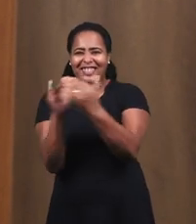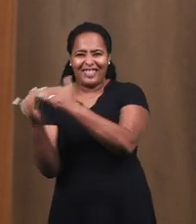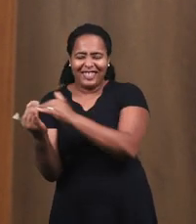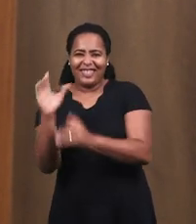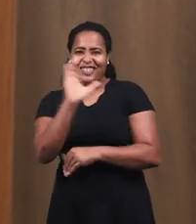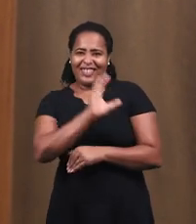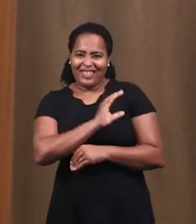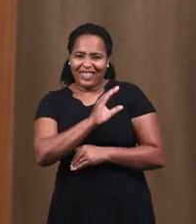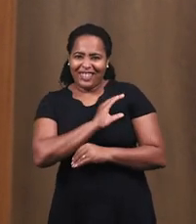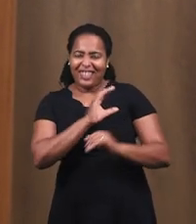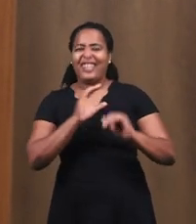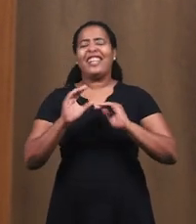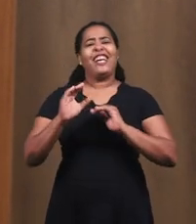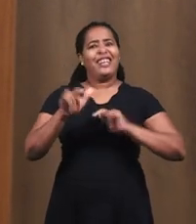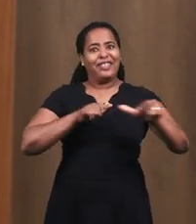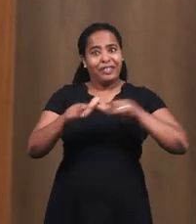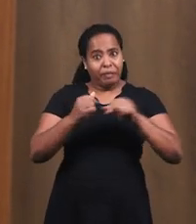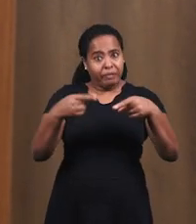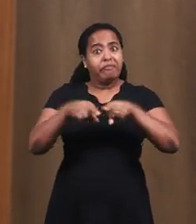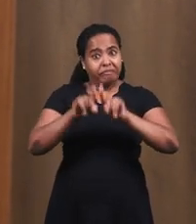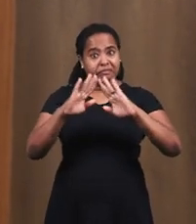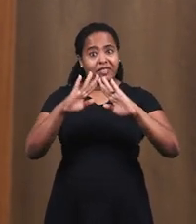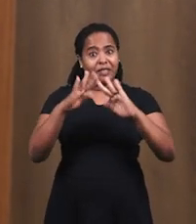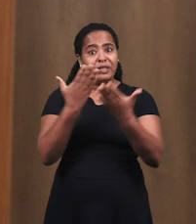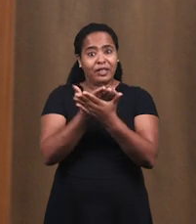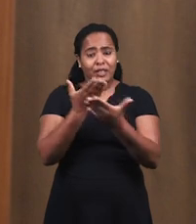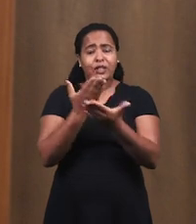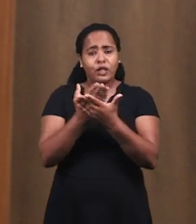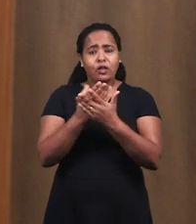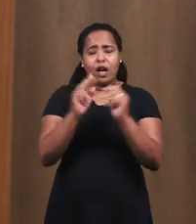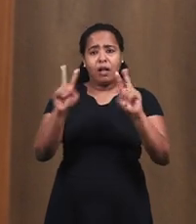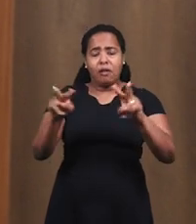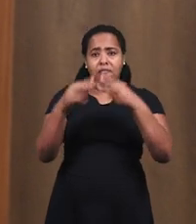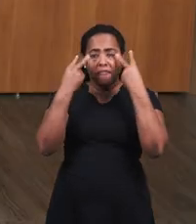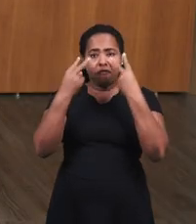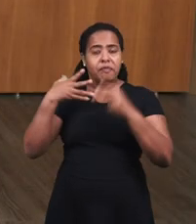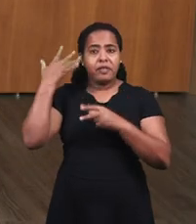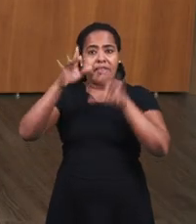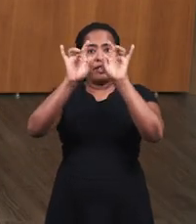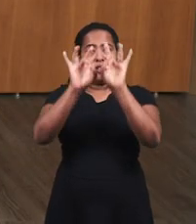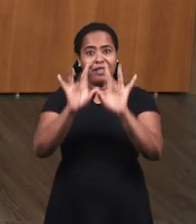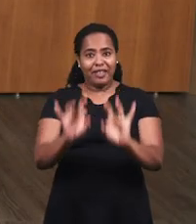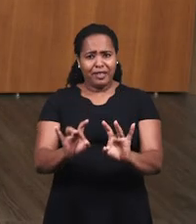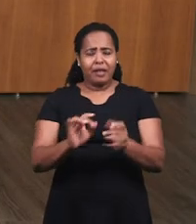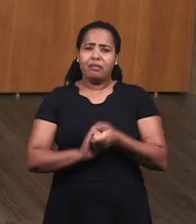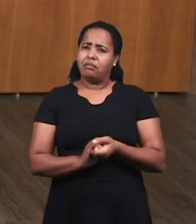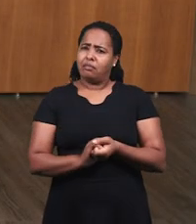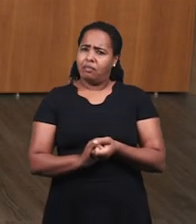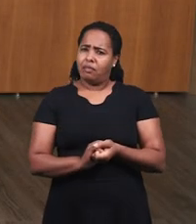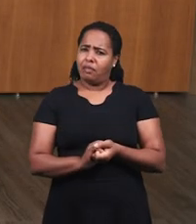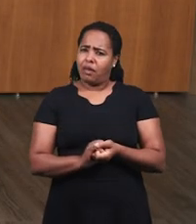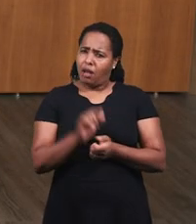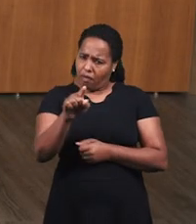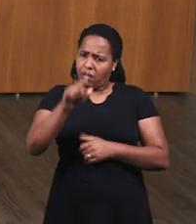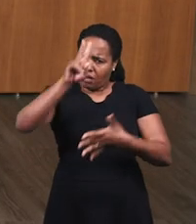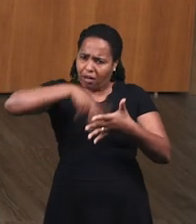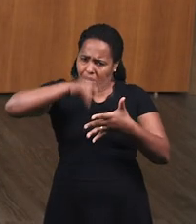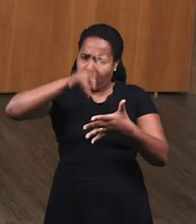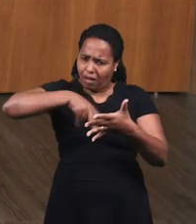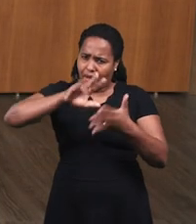этими линками со знакомыми, друзьями, родственниками, соседями, чтобы они могли получить благословение. Вы